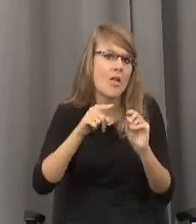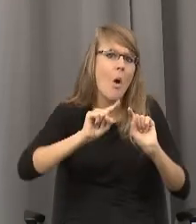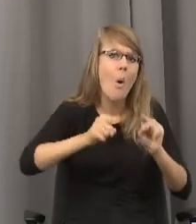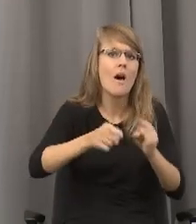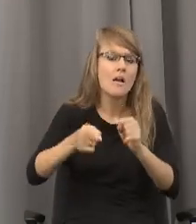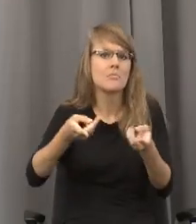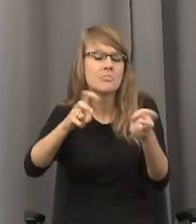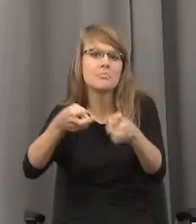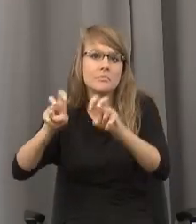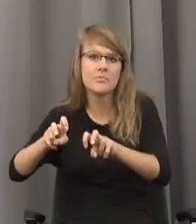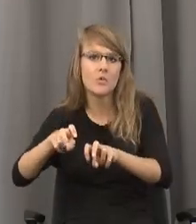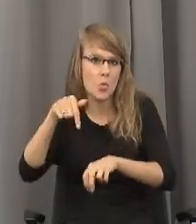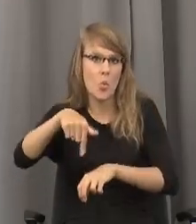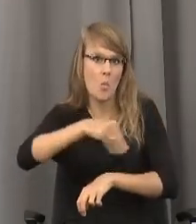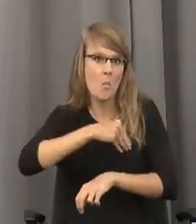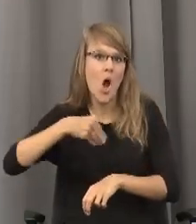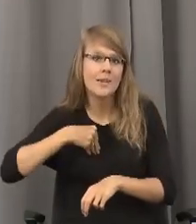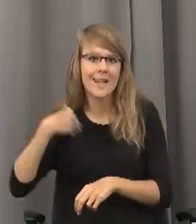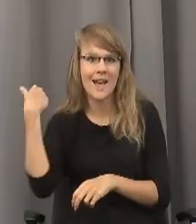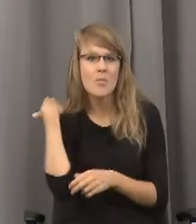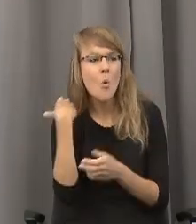Polsce, wzorując się na modelach